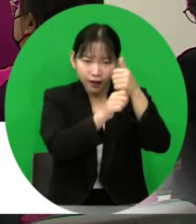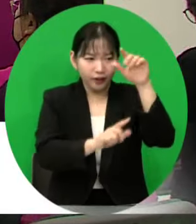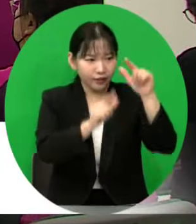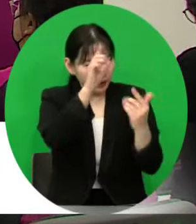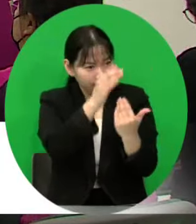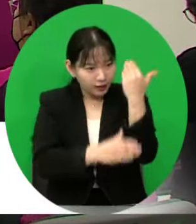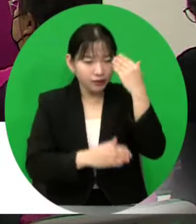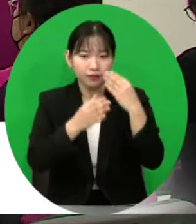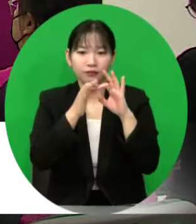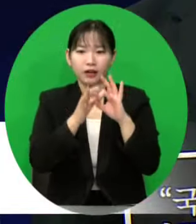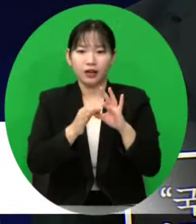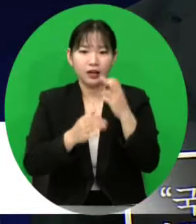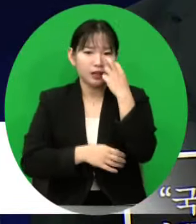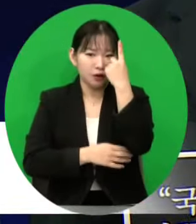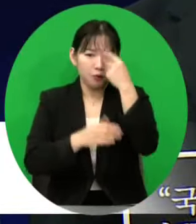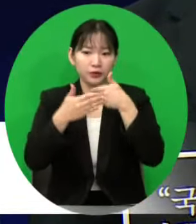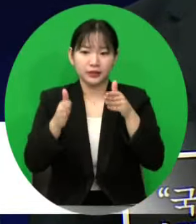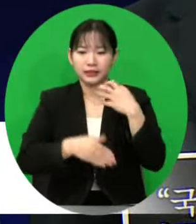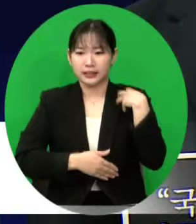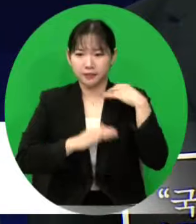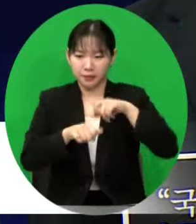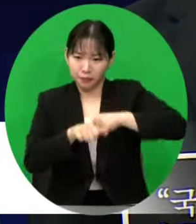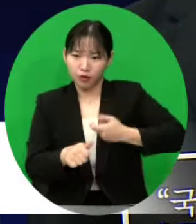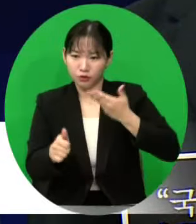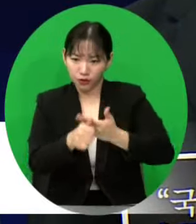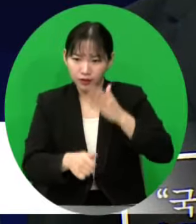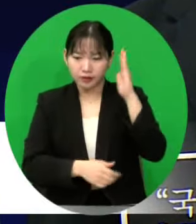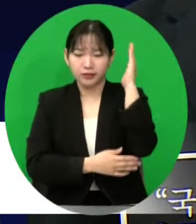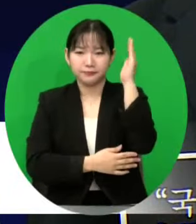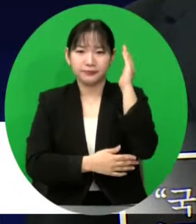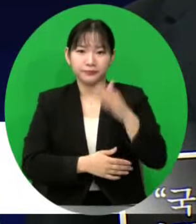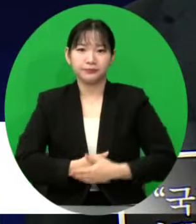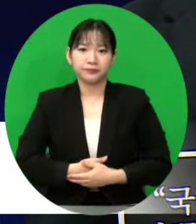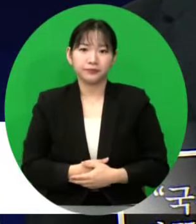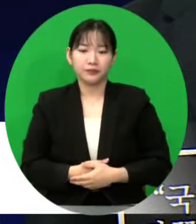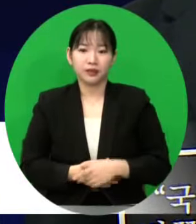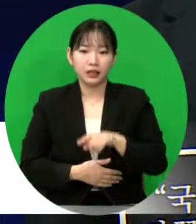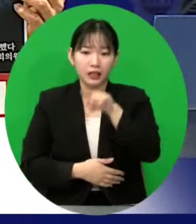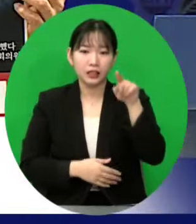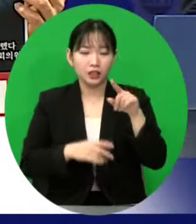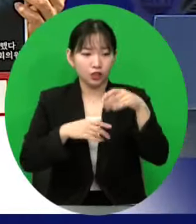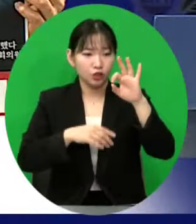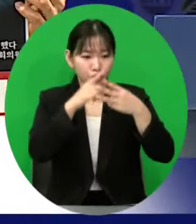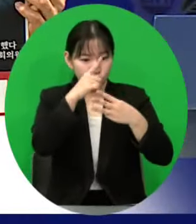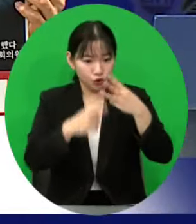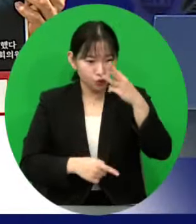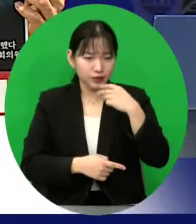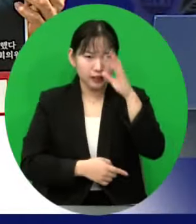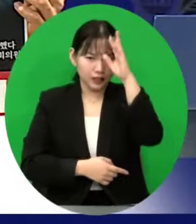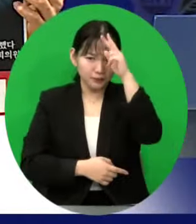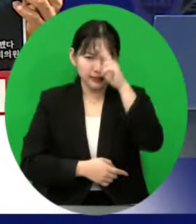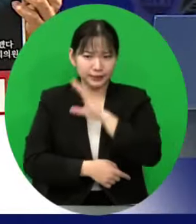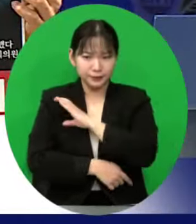관련해 경호실 책임자를 문책해야 한다고 촉구했습니다. 이들은 윤석열 검찰 독재 정권의